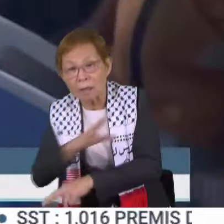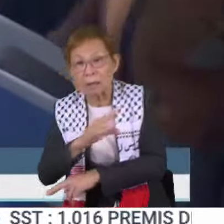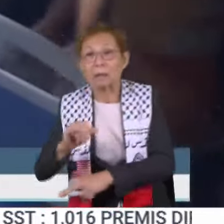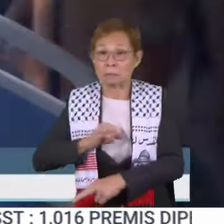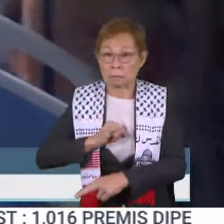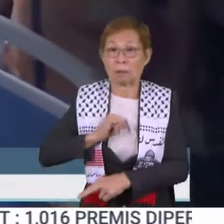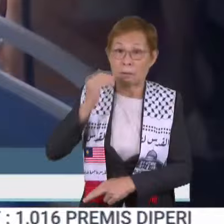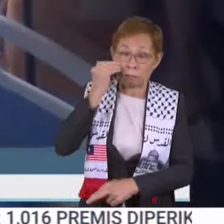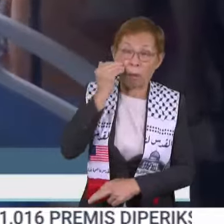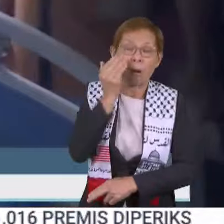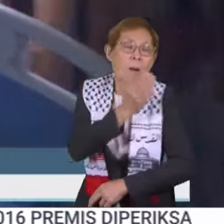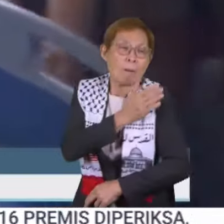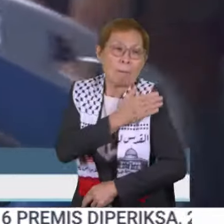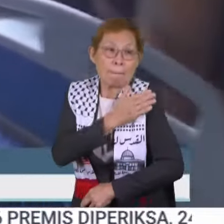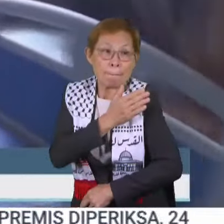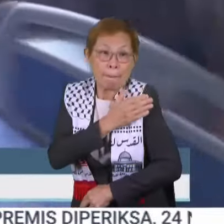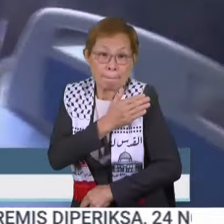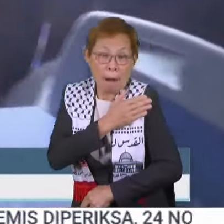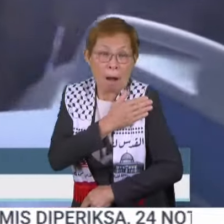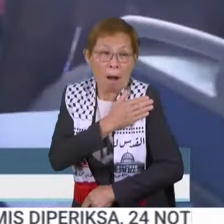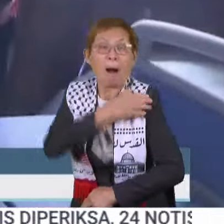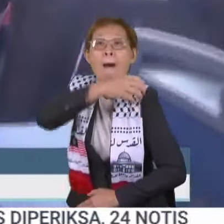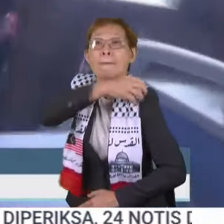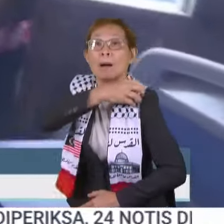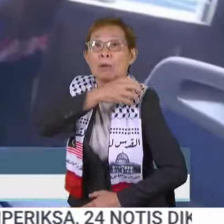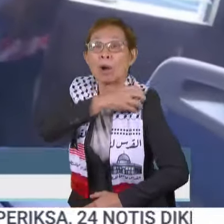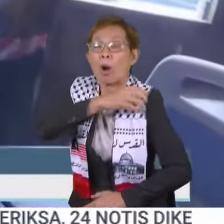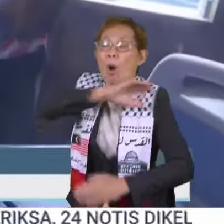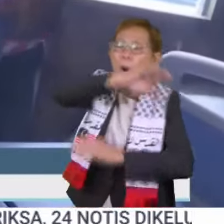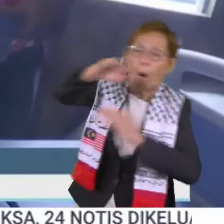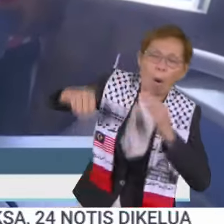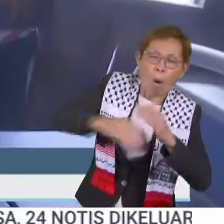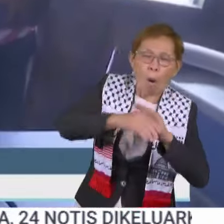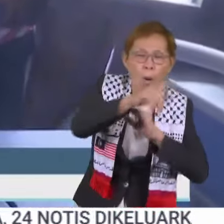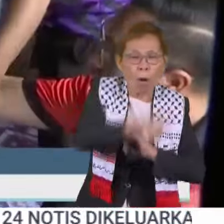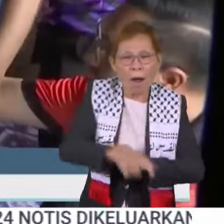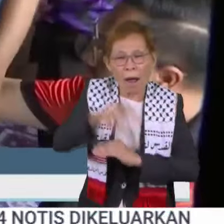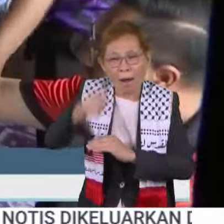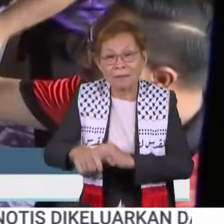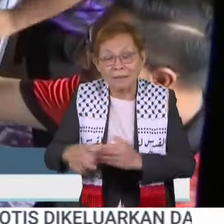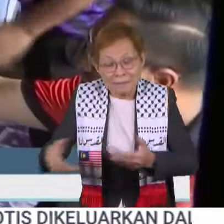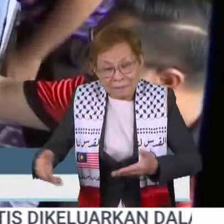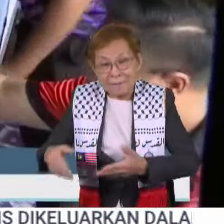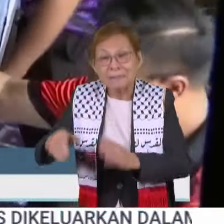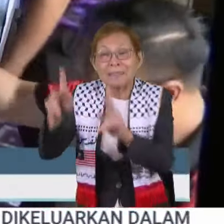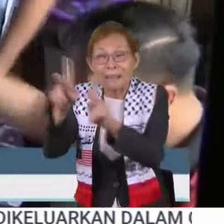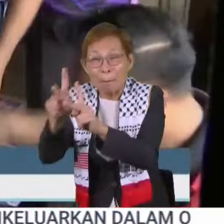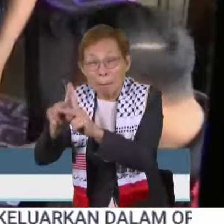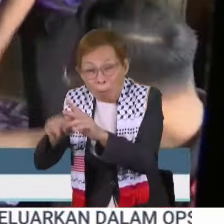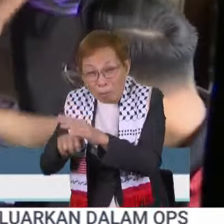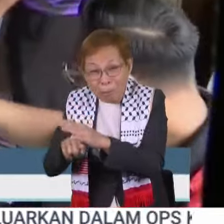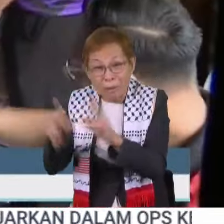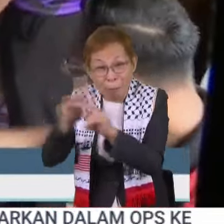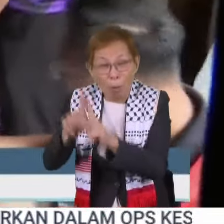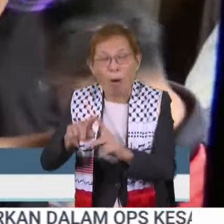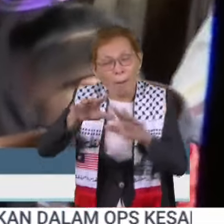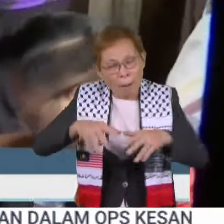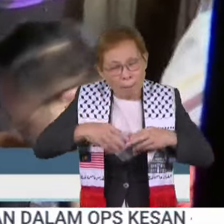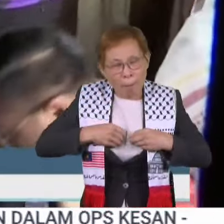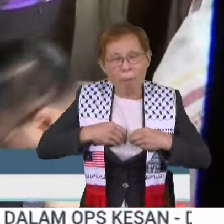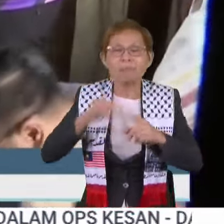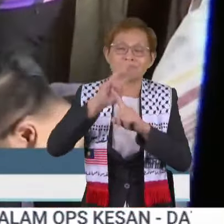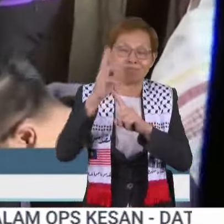Saya menyuruh mereka supaya pastikan seluruh rakyat di kawasan pedalaman atas ini yang menerima kebajikaan ini tidak terlepas